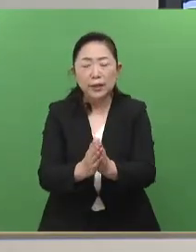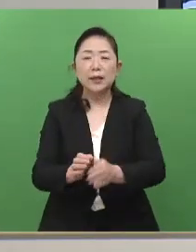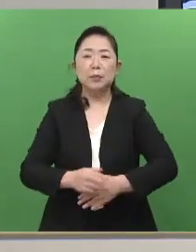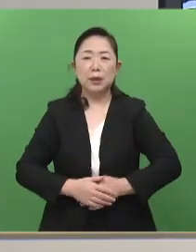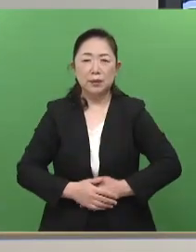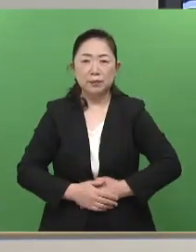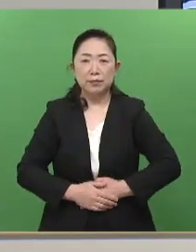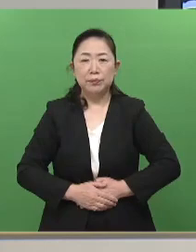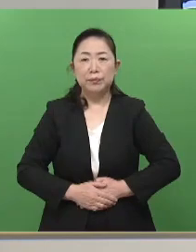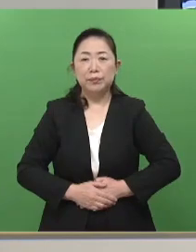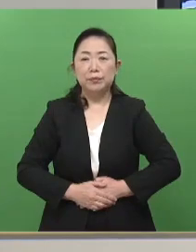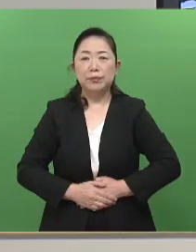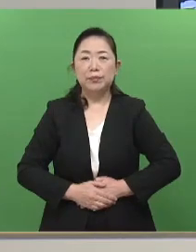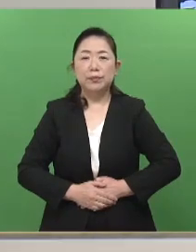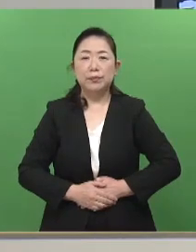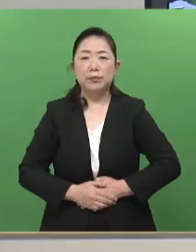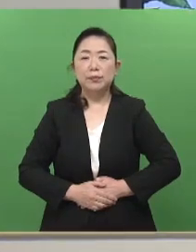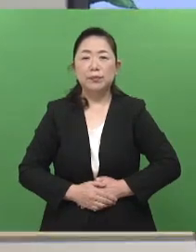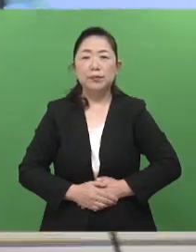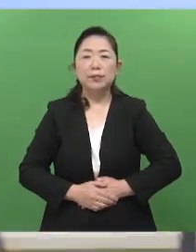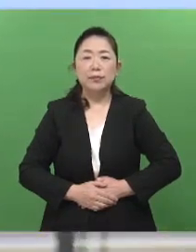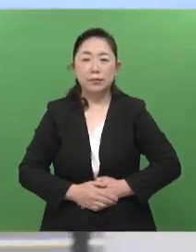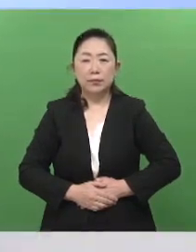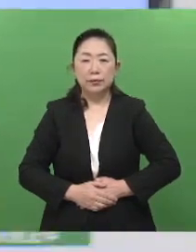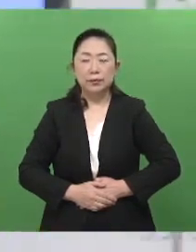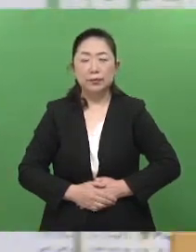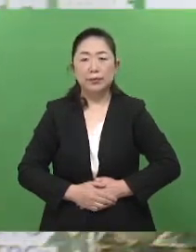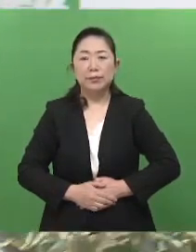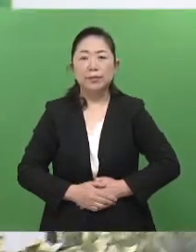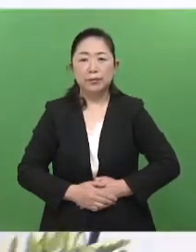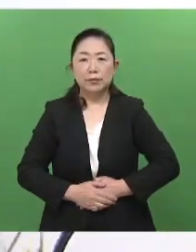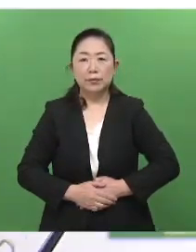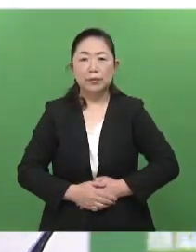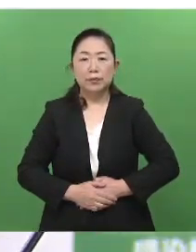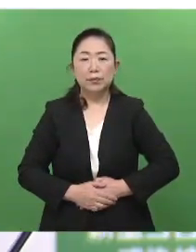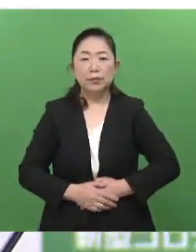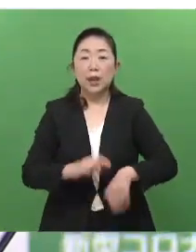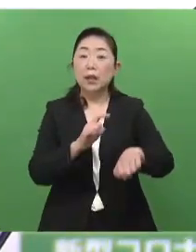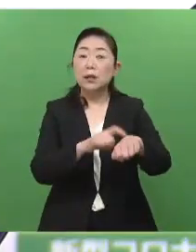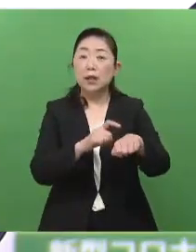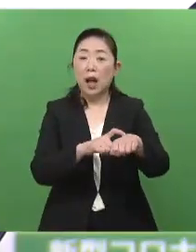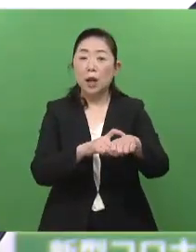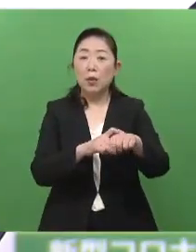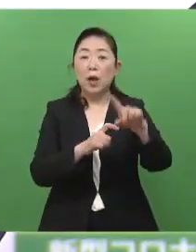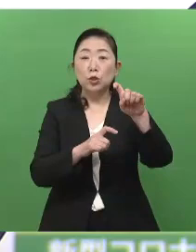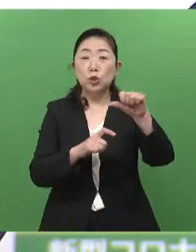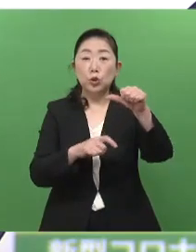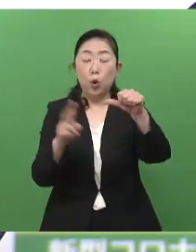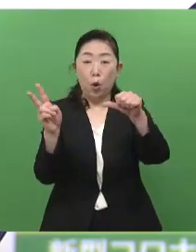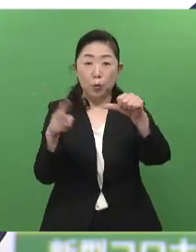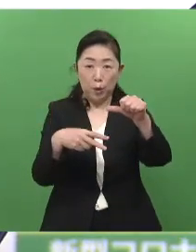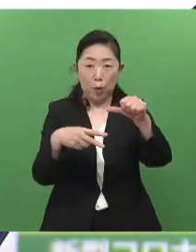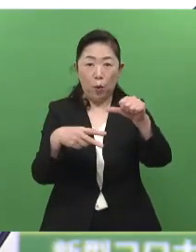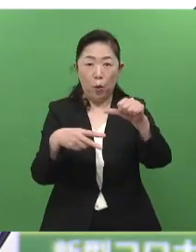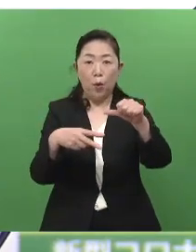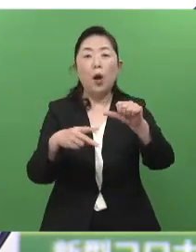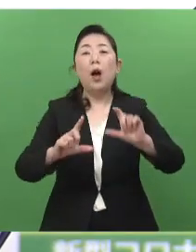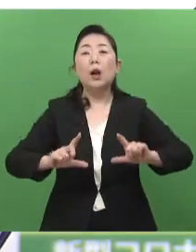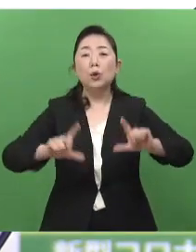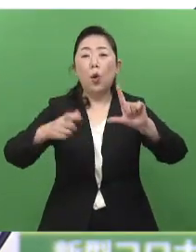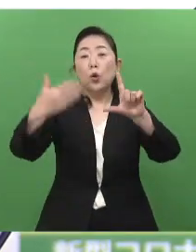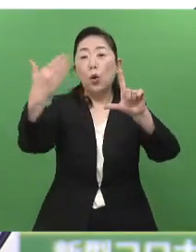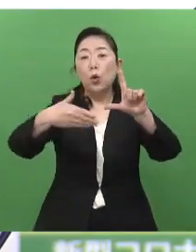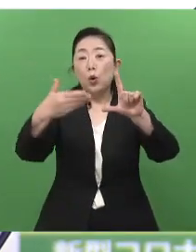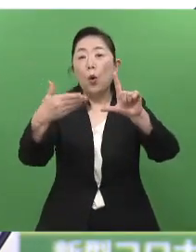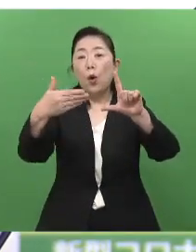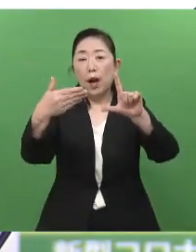ろしくお願いします。ということで、この15秒の動画でありますけれども、東京動画に掲載をし、